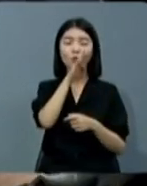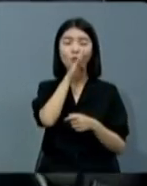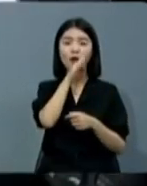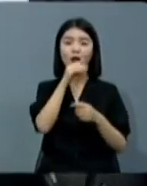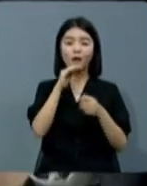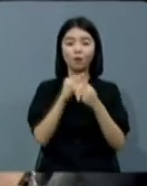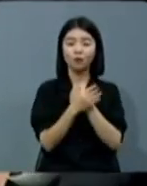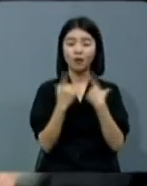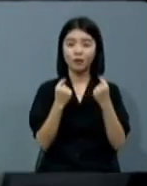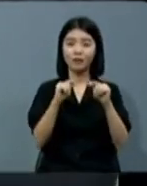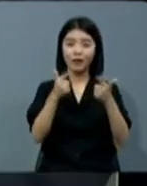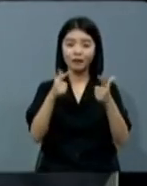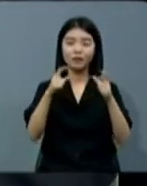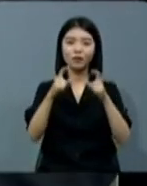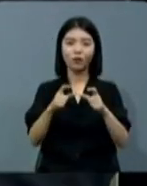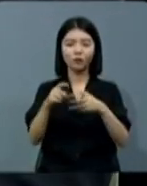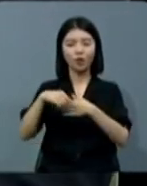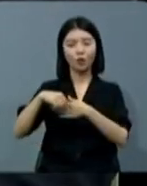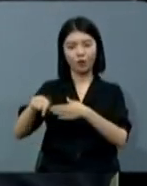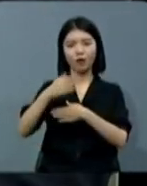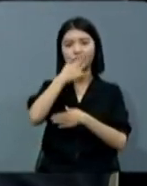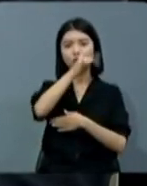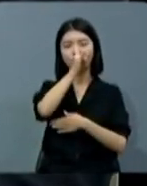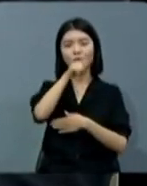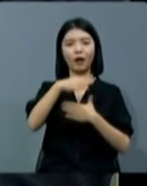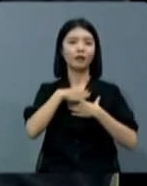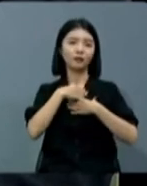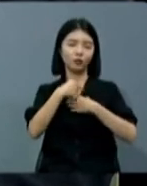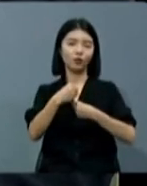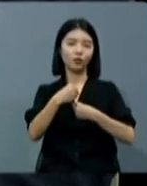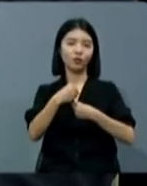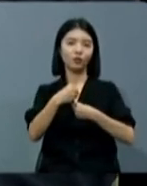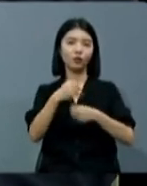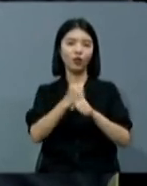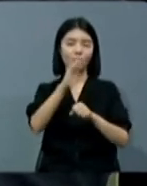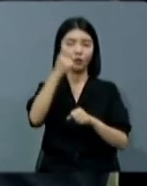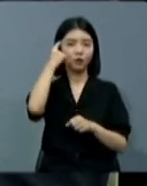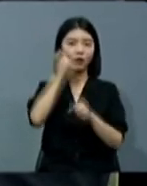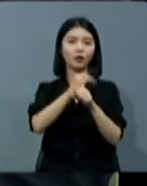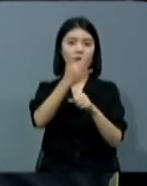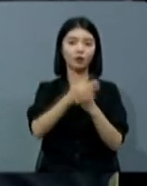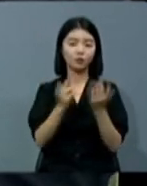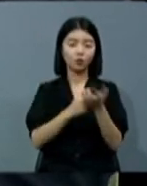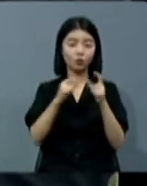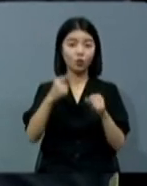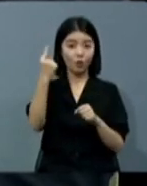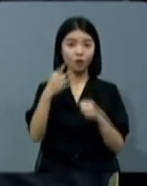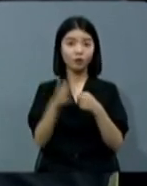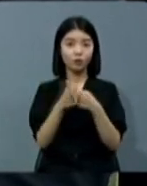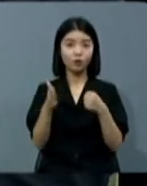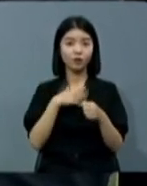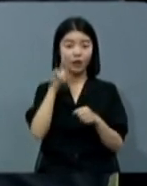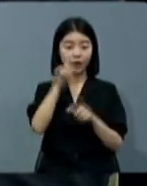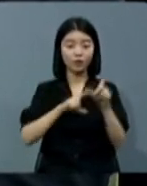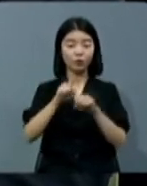보장되지 않는 나라에 대해서는 우리가 예외를 둘 수 있도록 네. 저희가 안전장치를 걸어놔야 된다고 생각합니다. 제주도에 왔으니까 제가